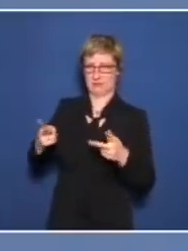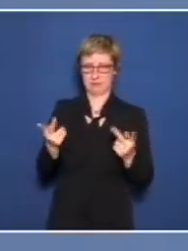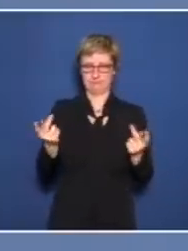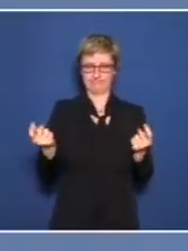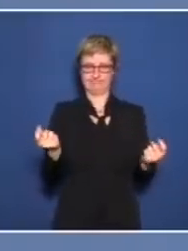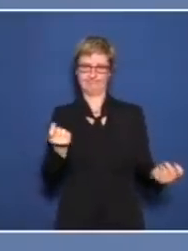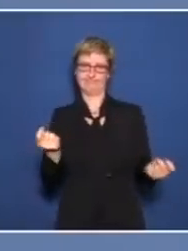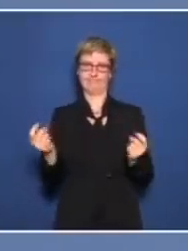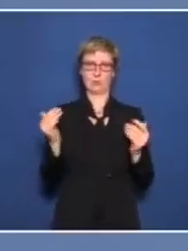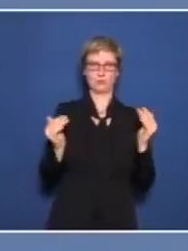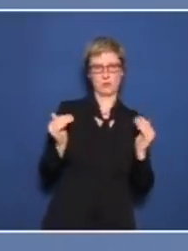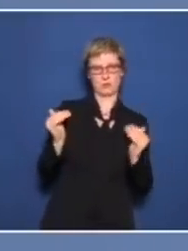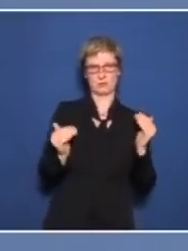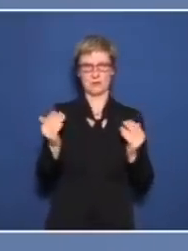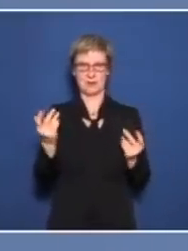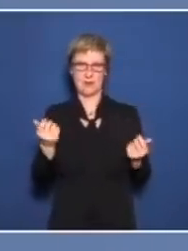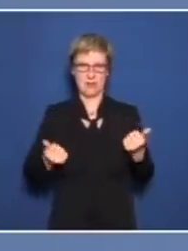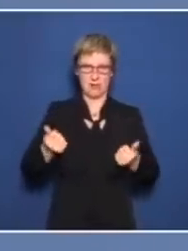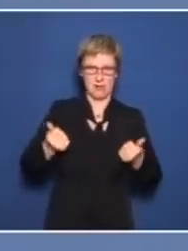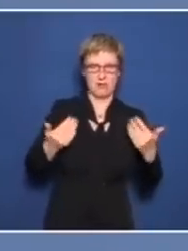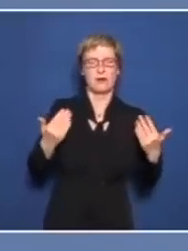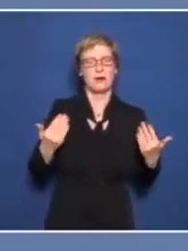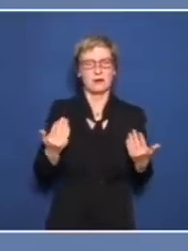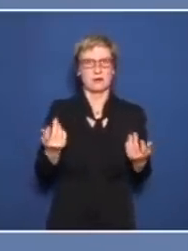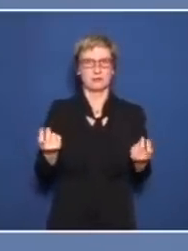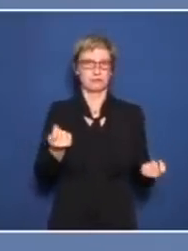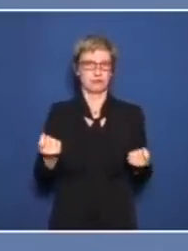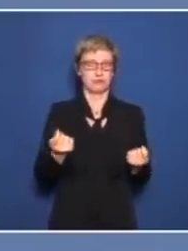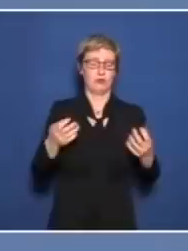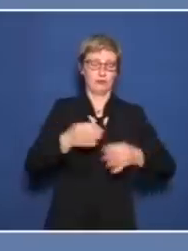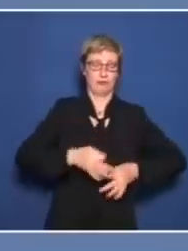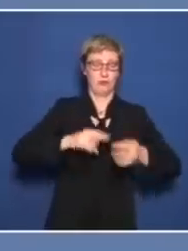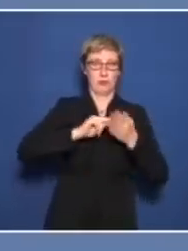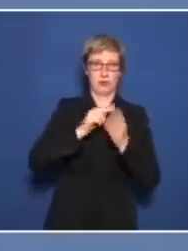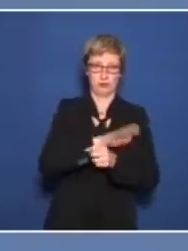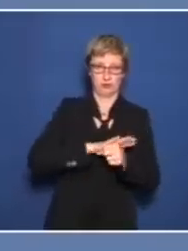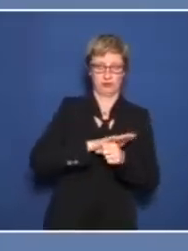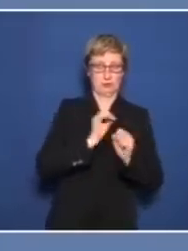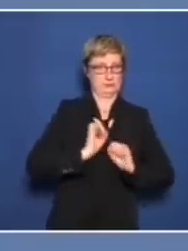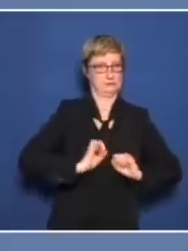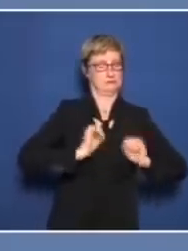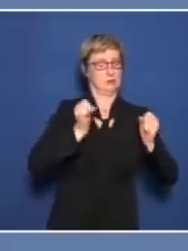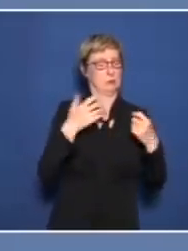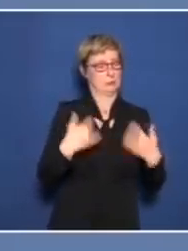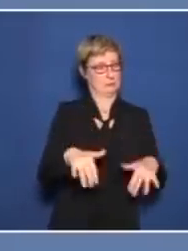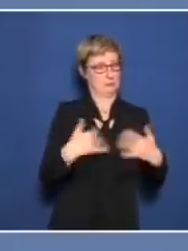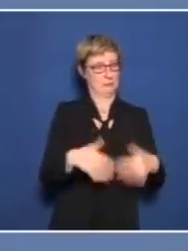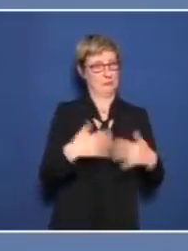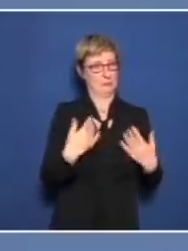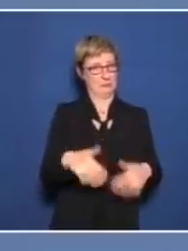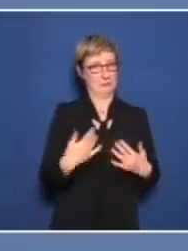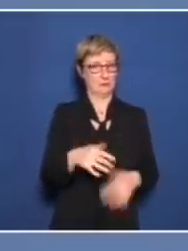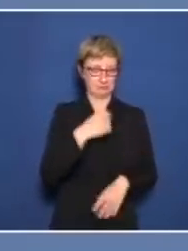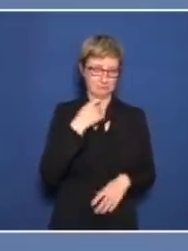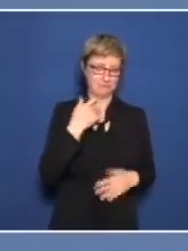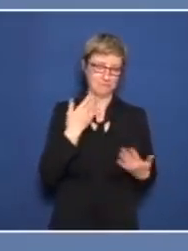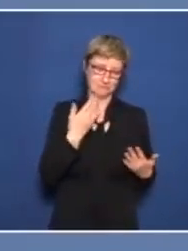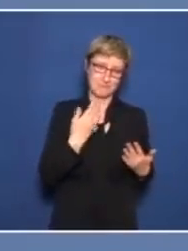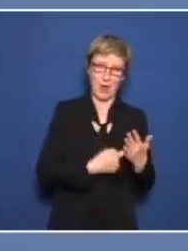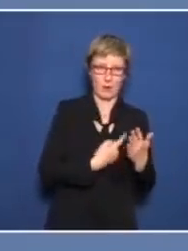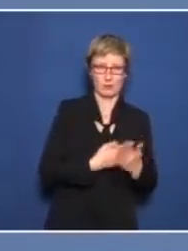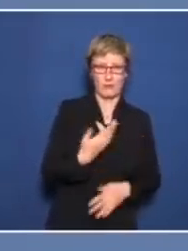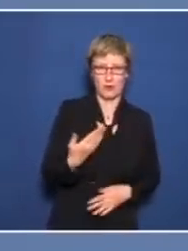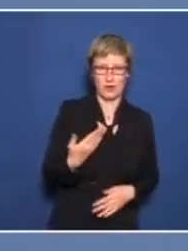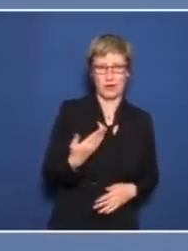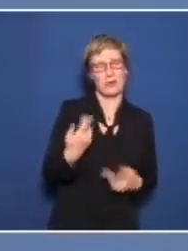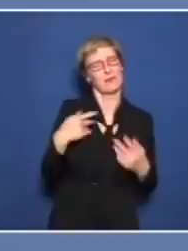Das ist politisch herausfordernd, wird es werden, aber das ist es natürlich auch einfach gesellschaftlich und